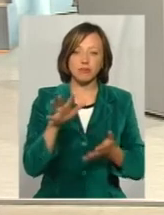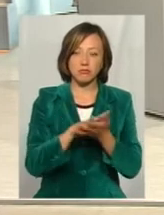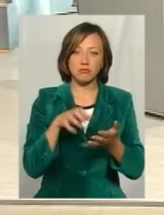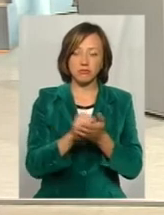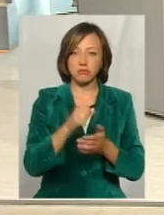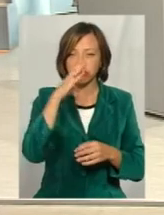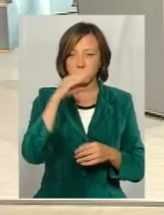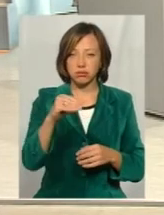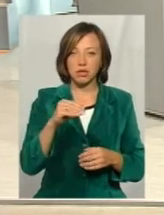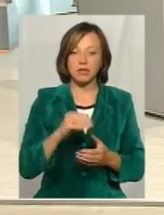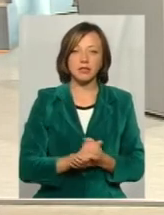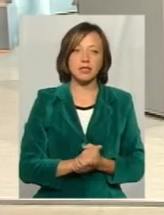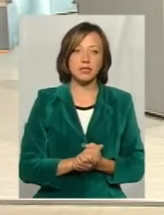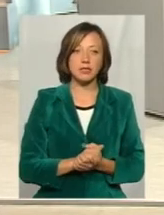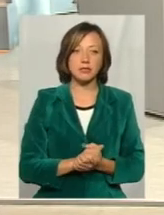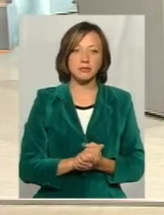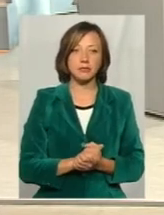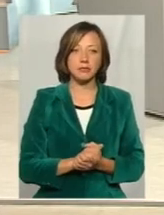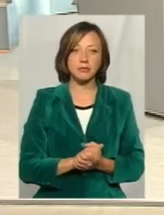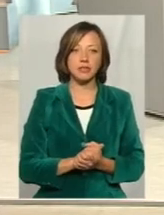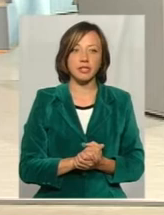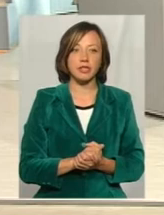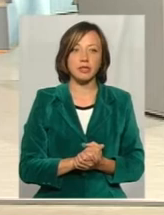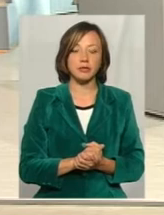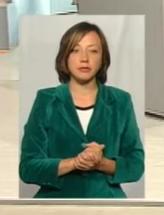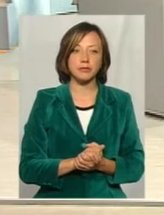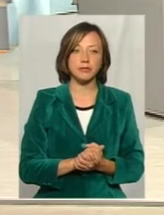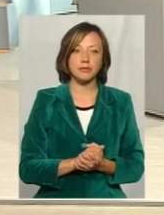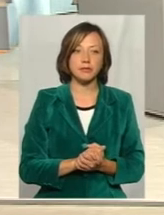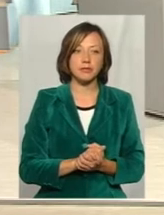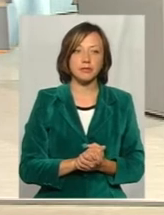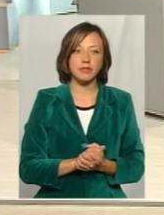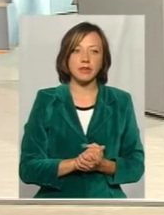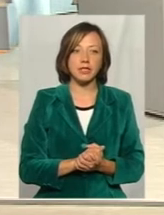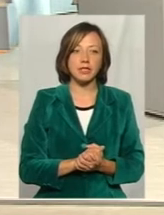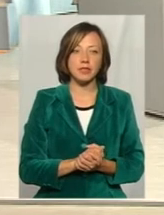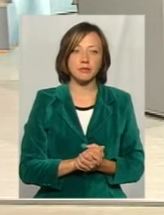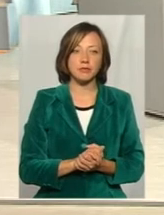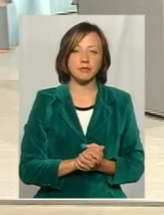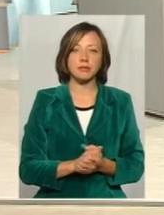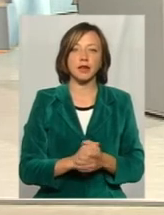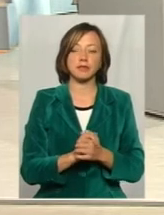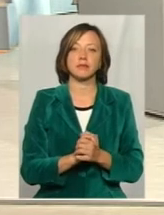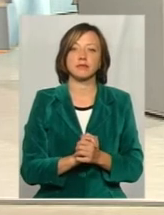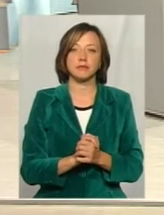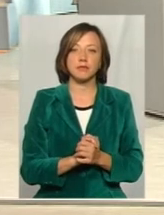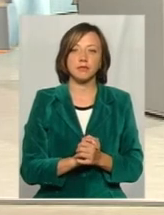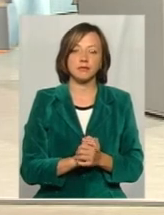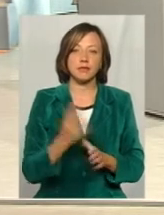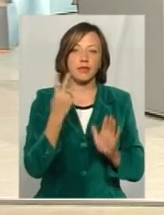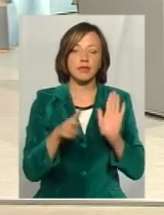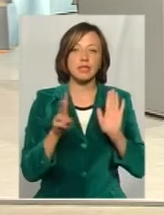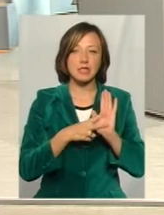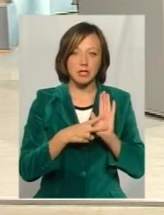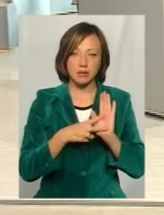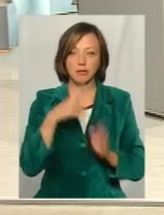Номер 7 – це тролейбус, так? Я так розумію. Вони не люди? Це, мабуть, 27. Ага, я не